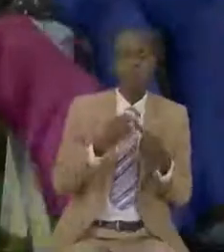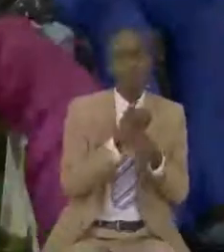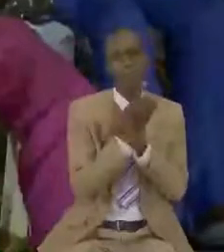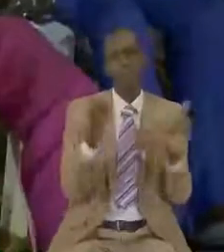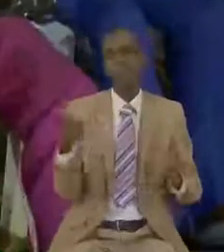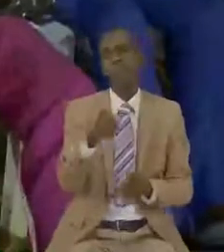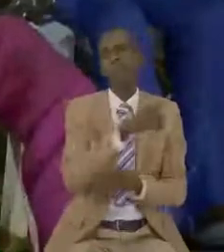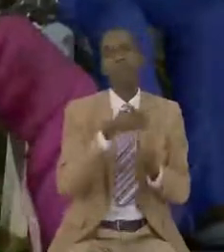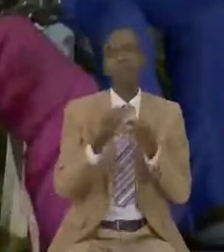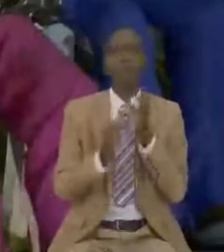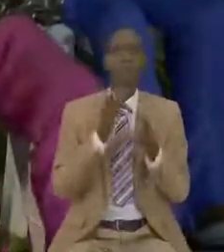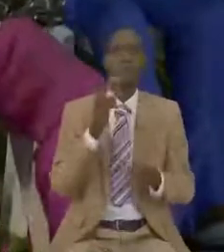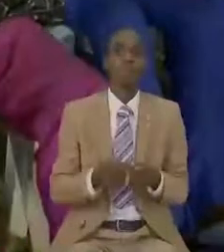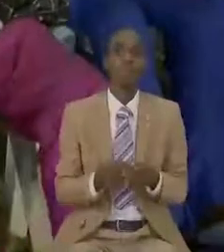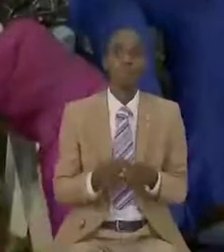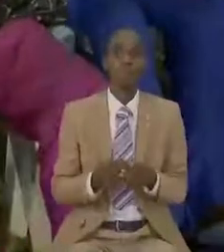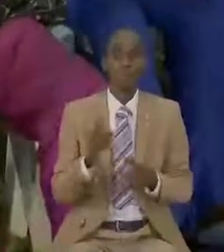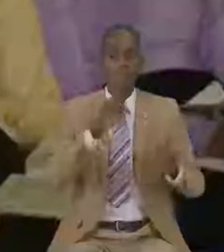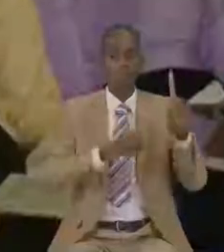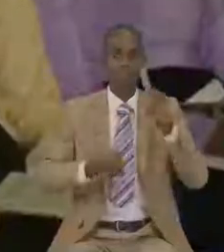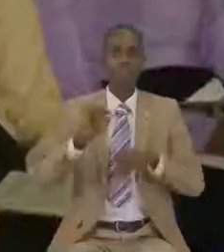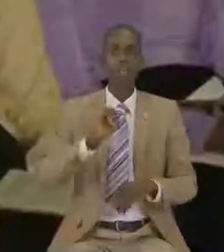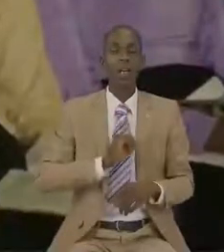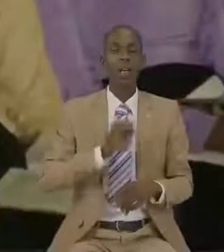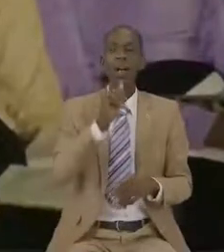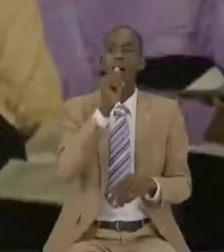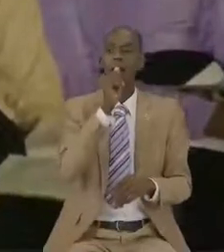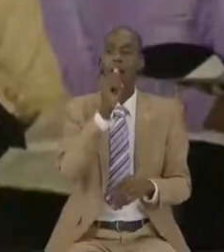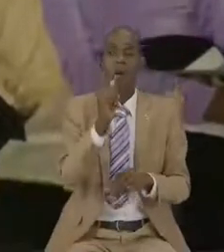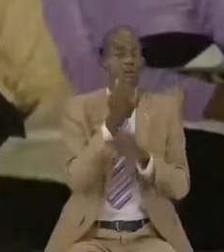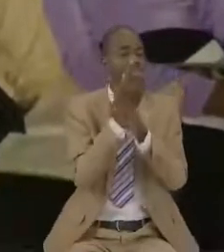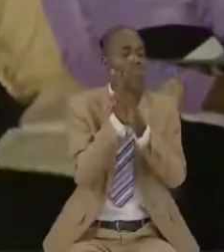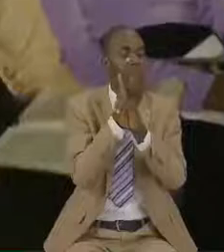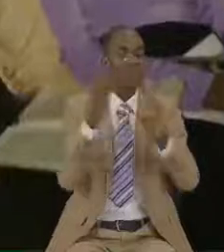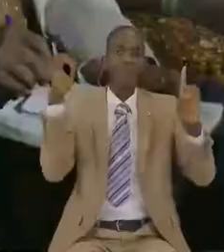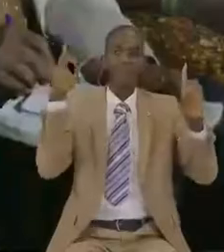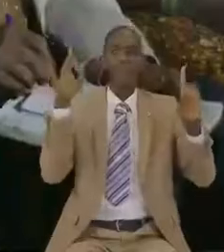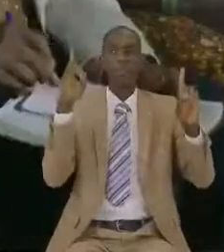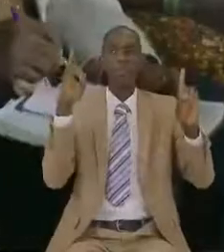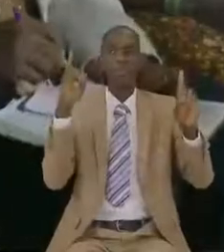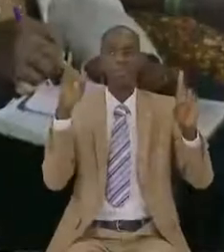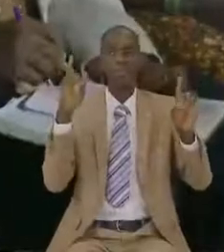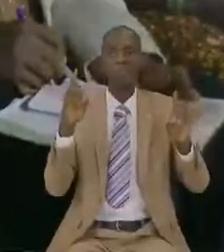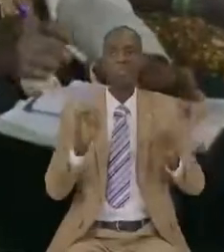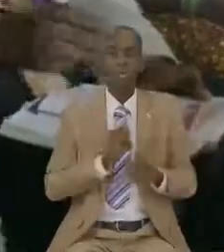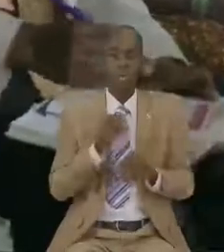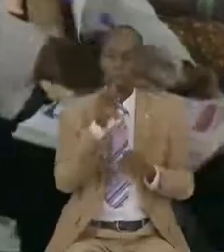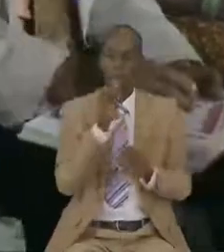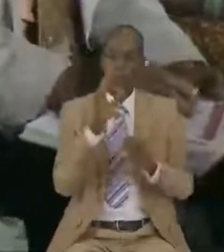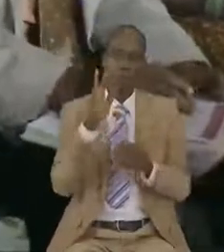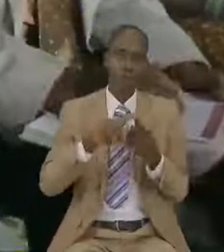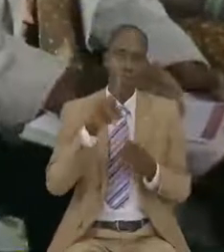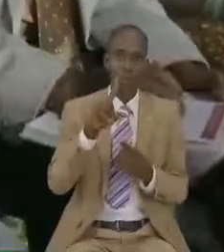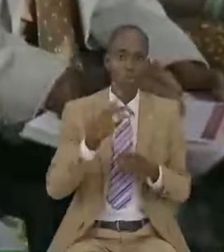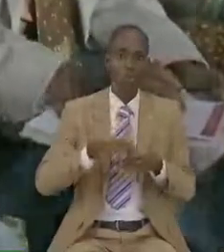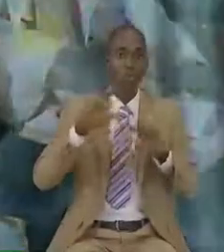venu pour te délivrer. Je suis délivré. Je suis délivré.